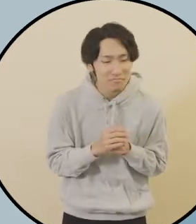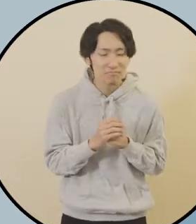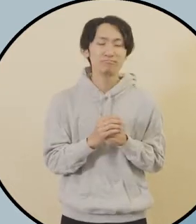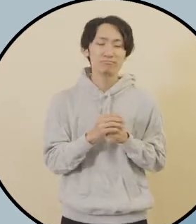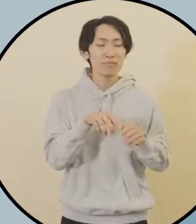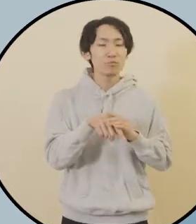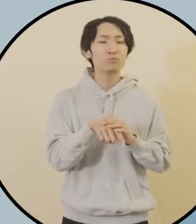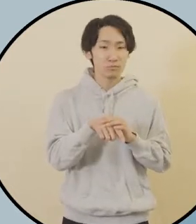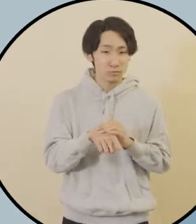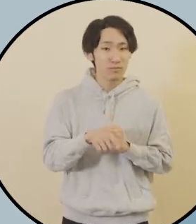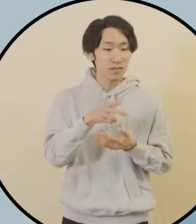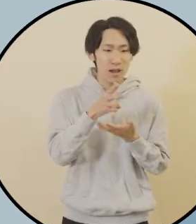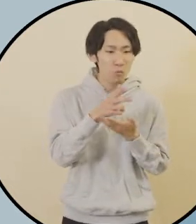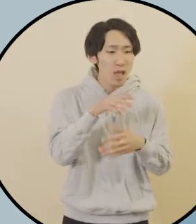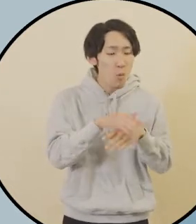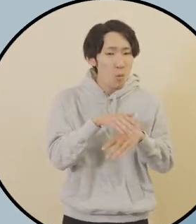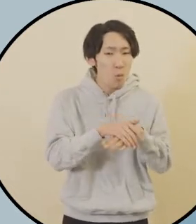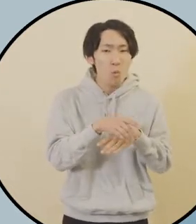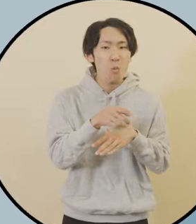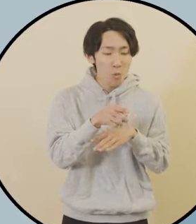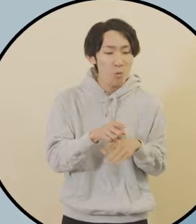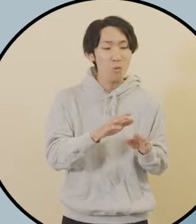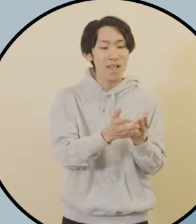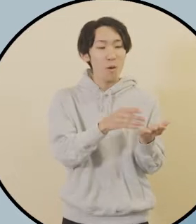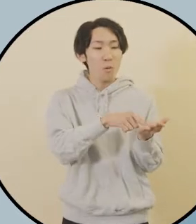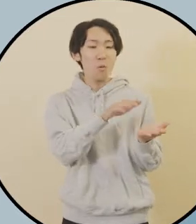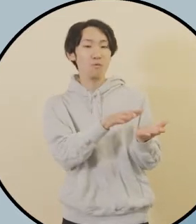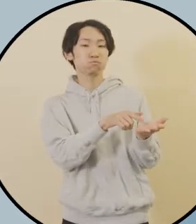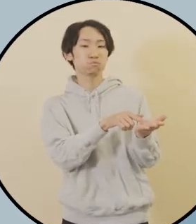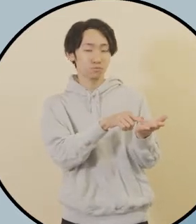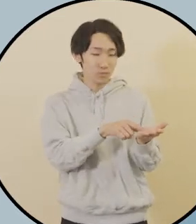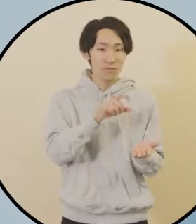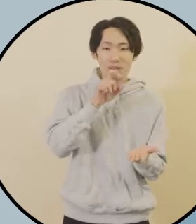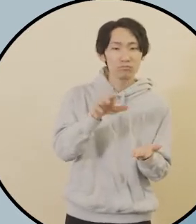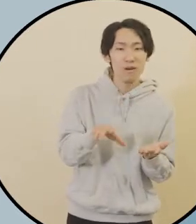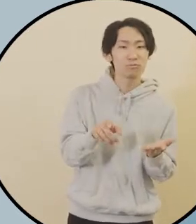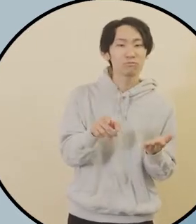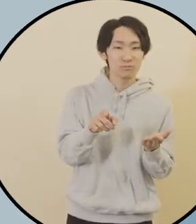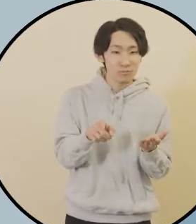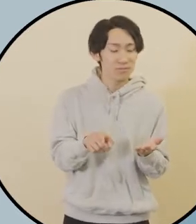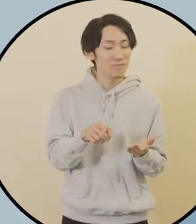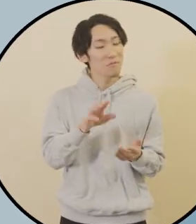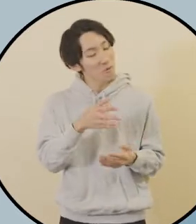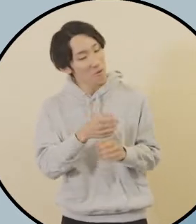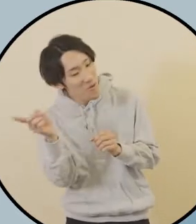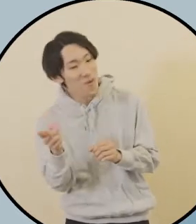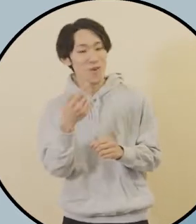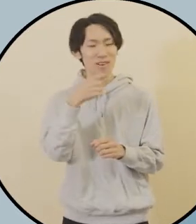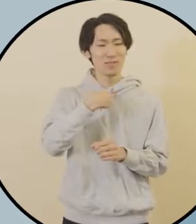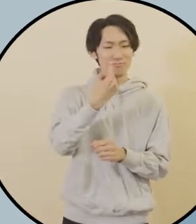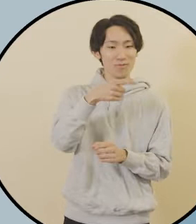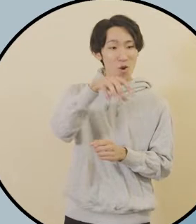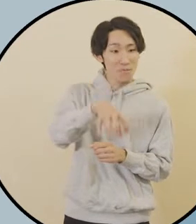思うとそう感じるんですけどっていうのも撮影の方法として台本があるし決まっ